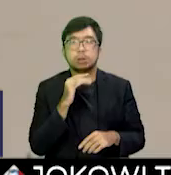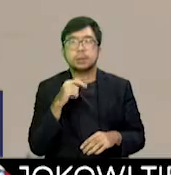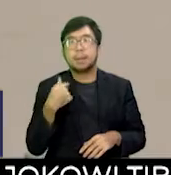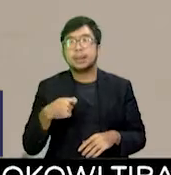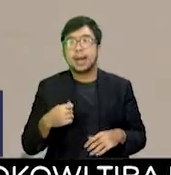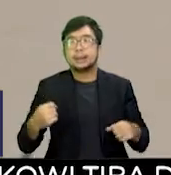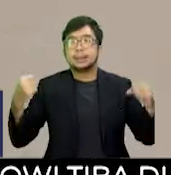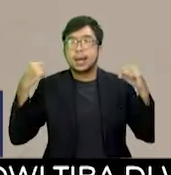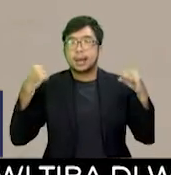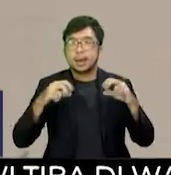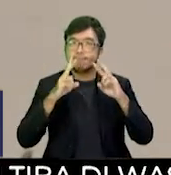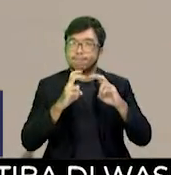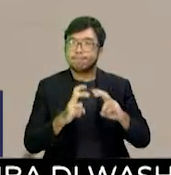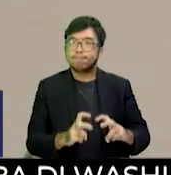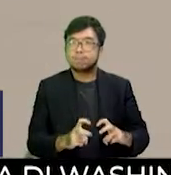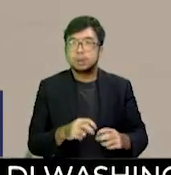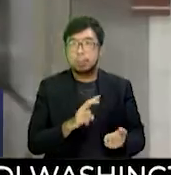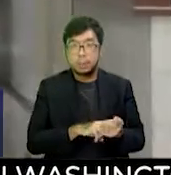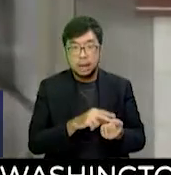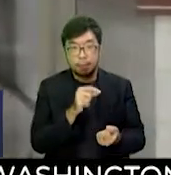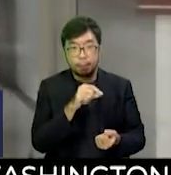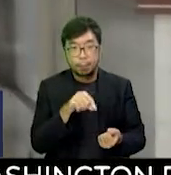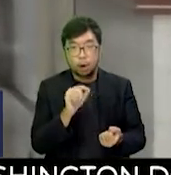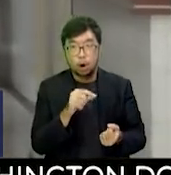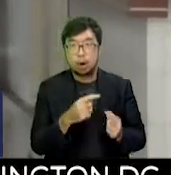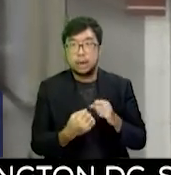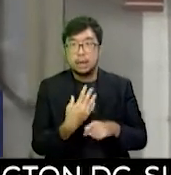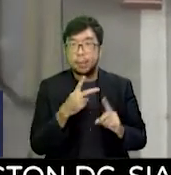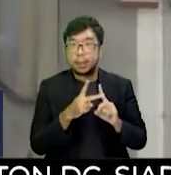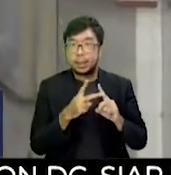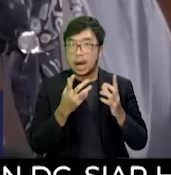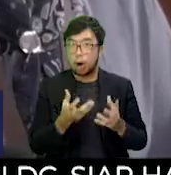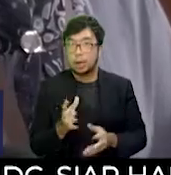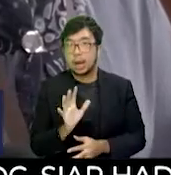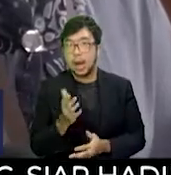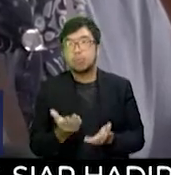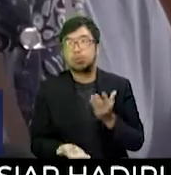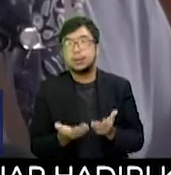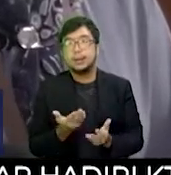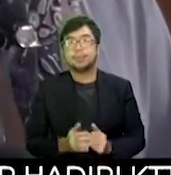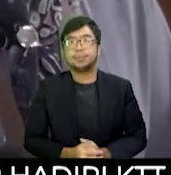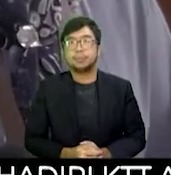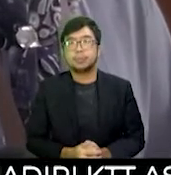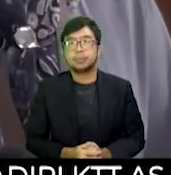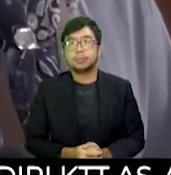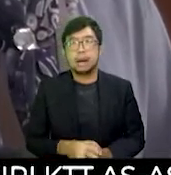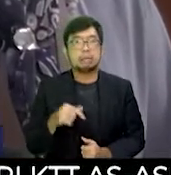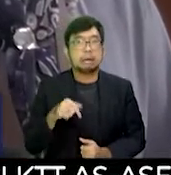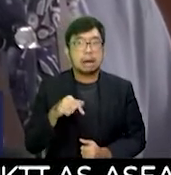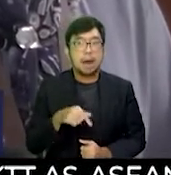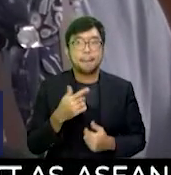untuk mendeteksi apakah pasien benar terinfeksi virus hepatitis akut misterius. Sekarang memang keadaannya